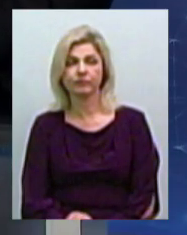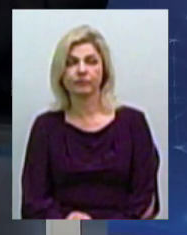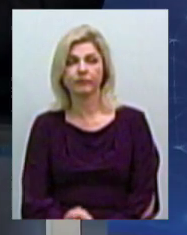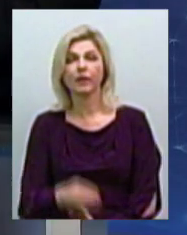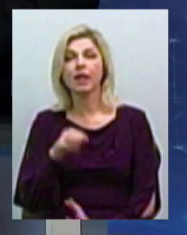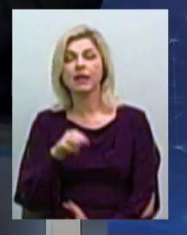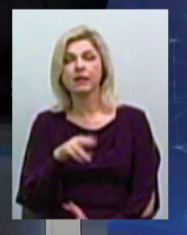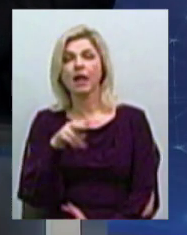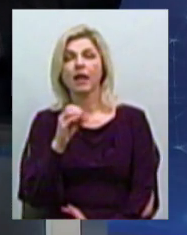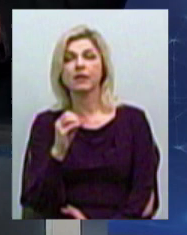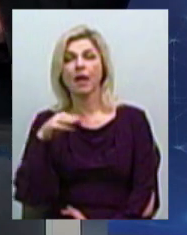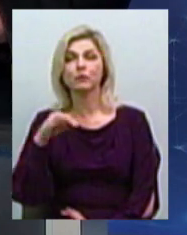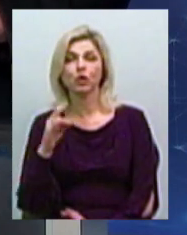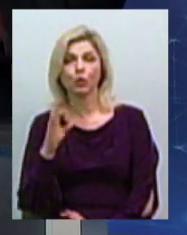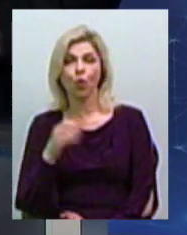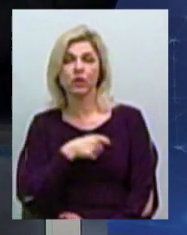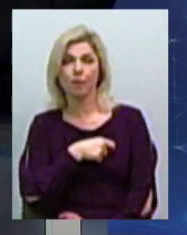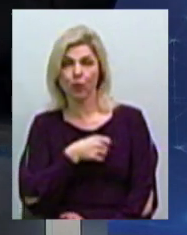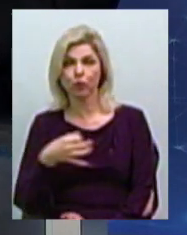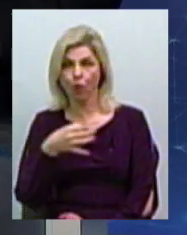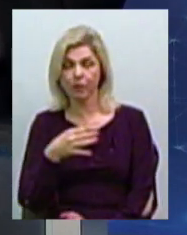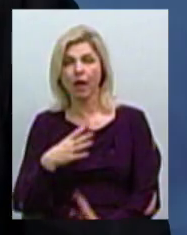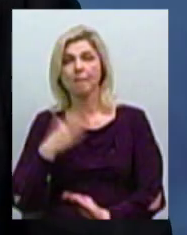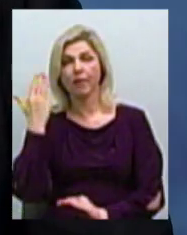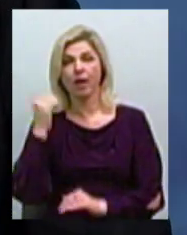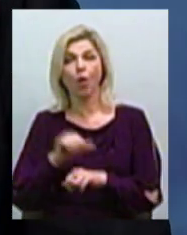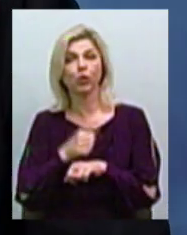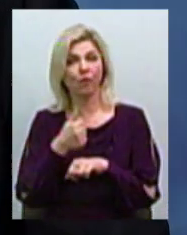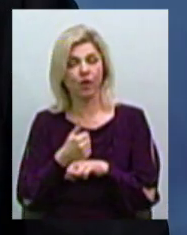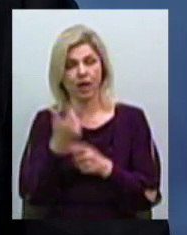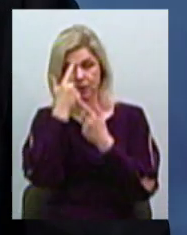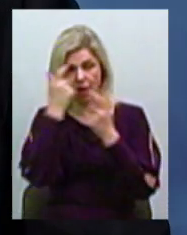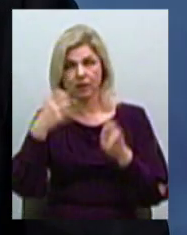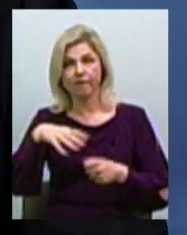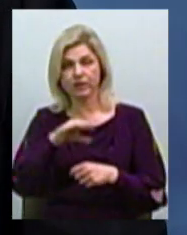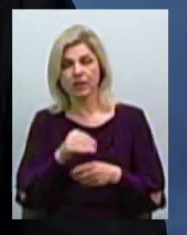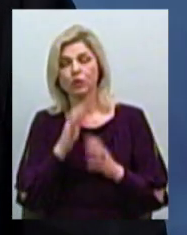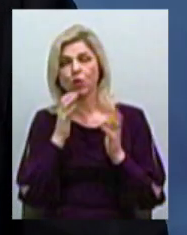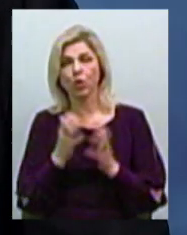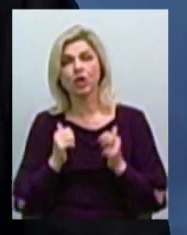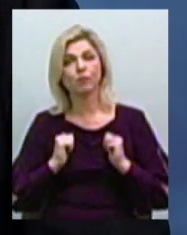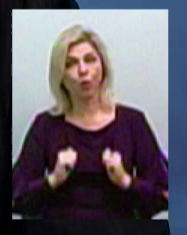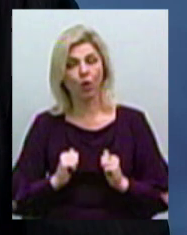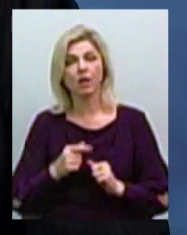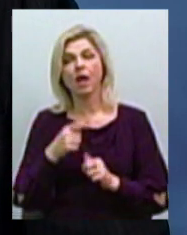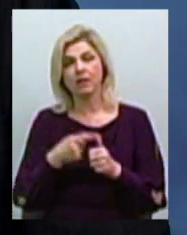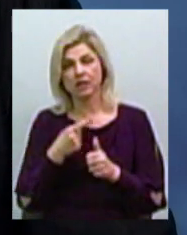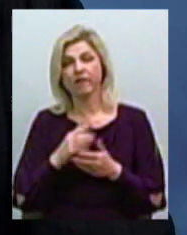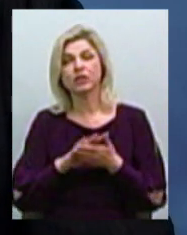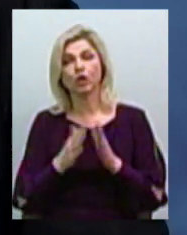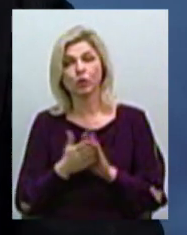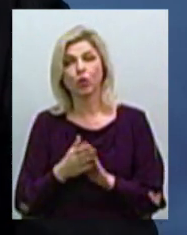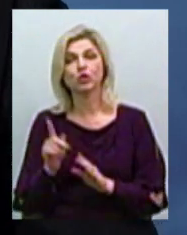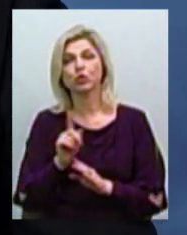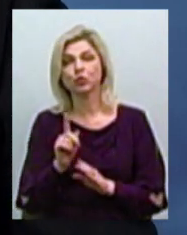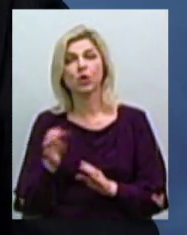Тетяна Демченко, депутатка обласної ради та екс-голова, закликала усіх зберігати спокій, хоча й назвала ситуацію, що склалася в обласній